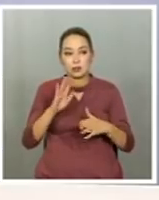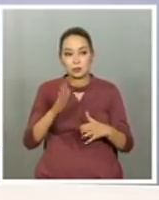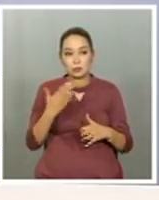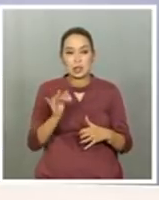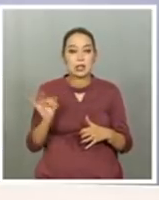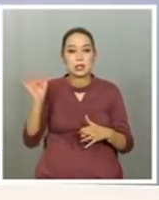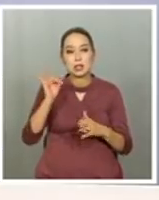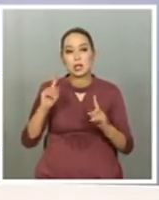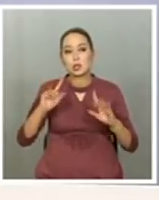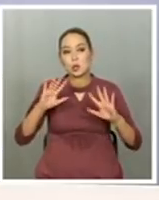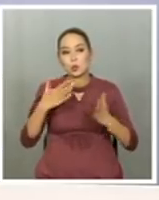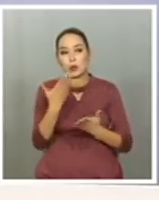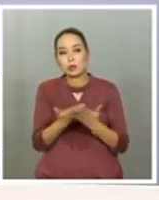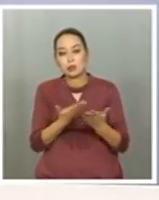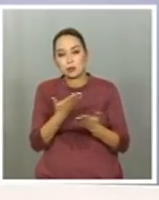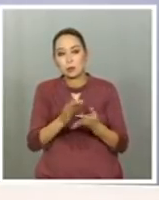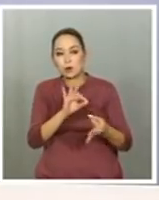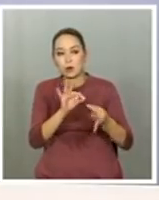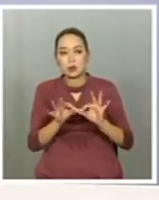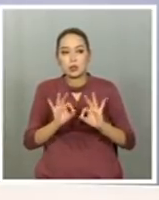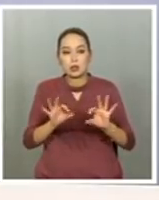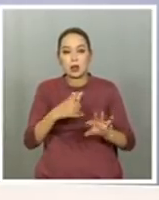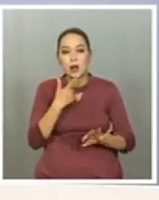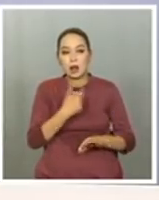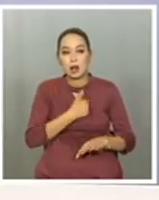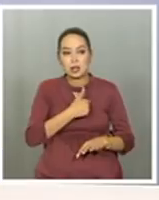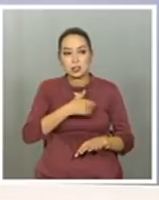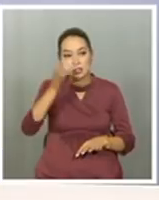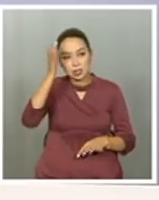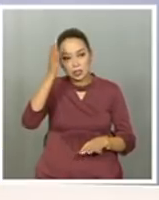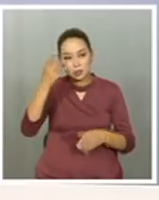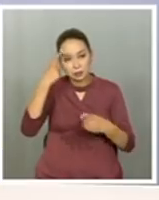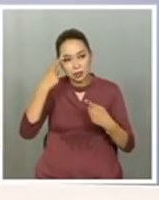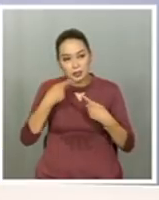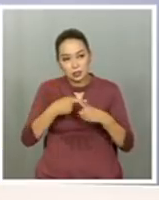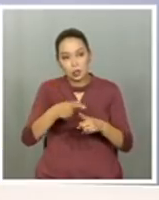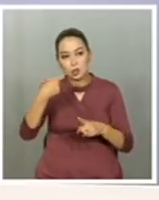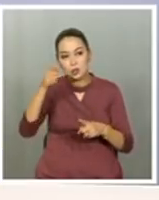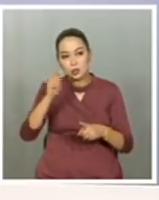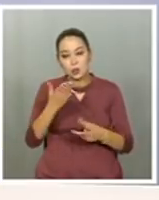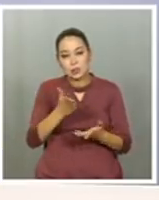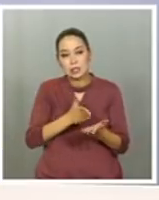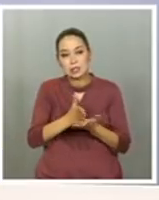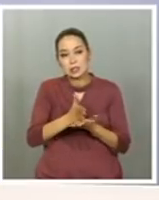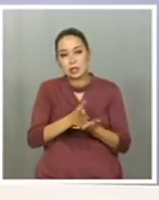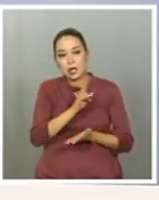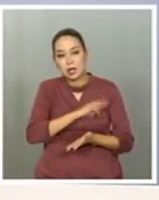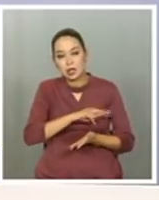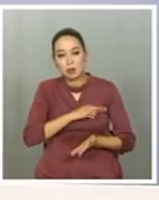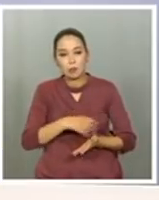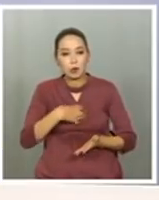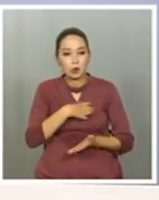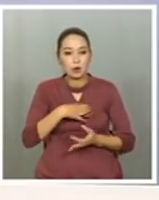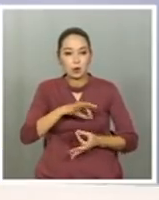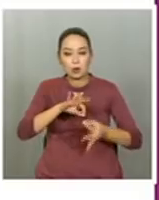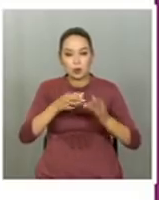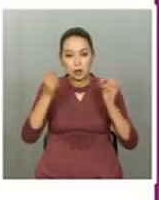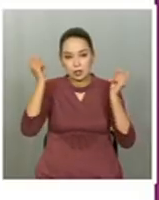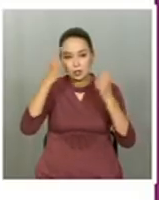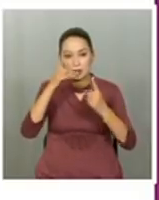оқиғаларға түсіндірме бере отырып, әскери ғылым мен техника және соғыс стратегияларының рөлін бағалайсыздар.